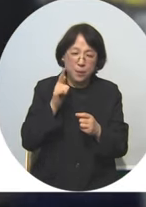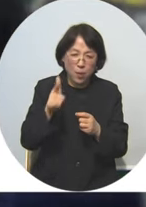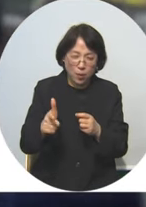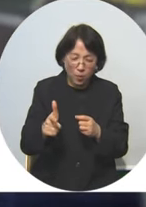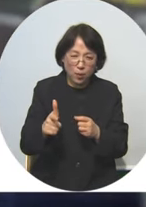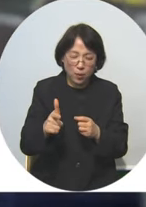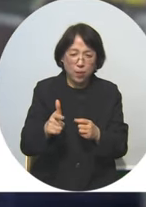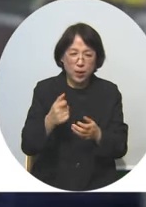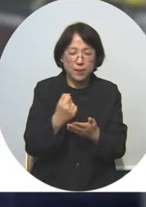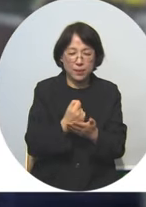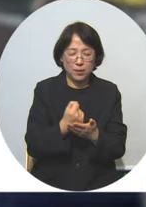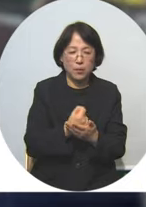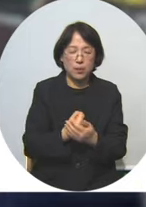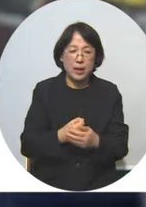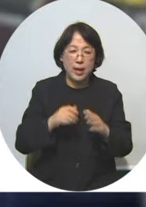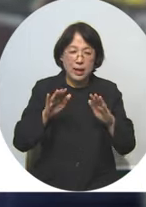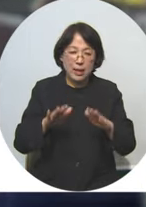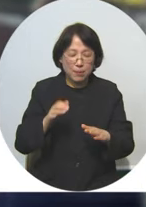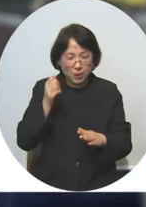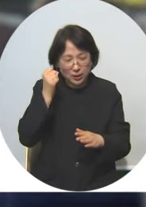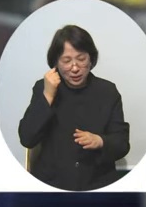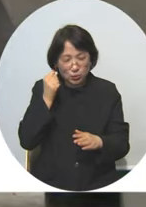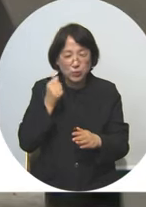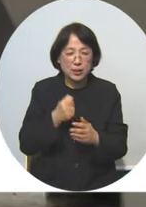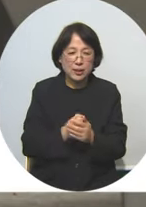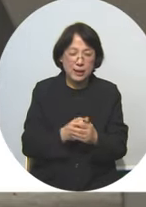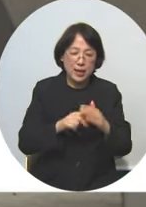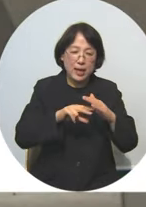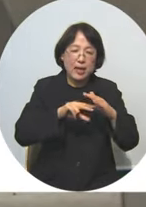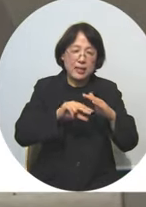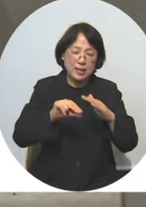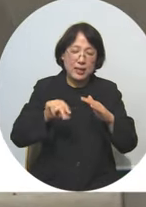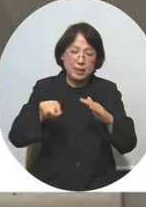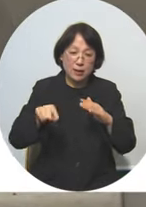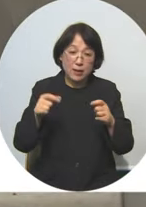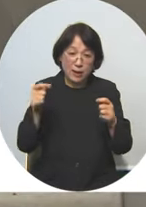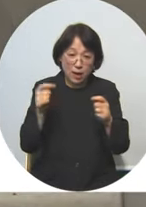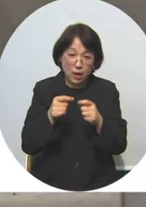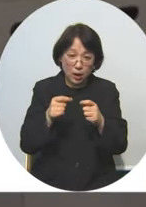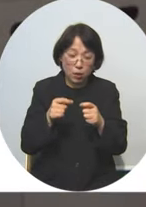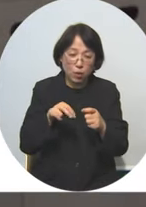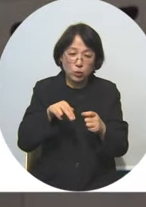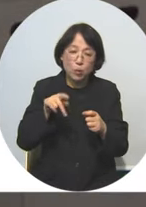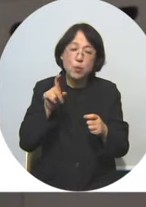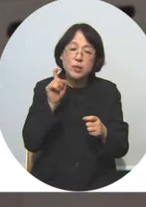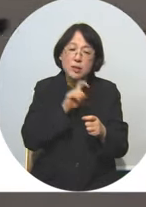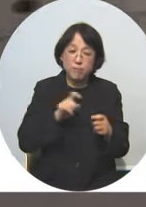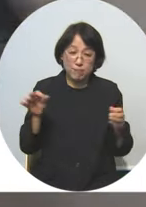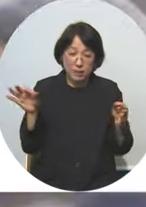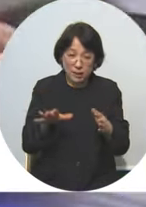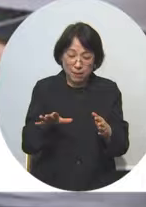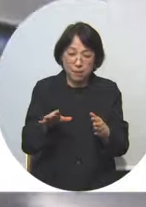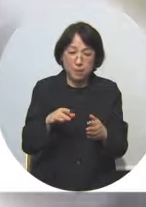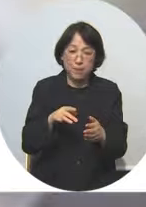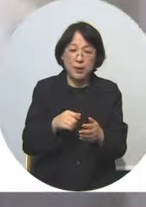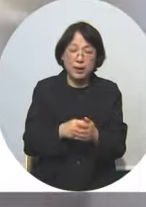하지만 이번 용산 연합기숙사는 1호선과 4호선, 6호선 지하철역과 도보 10분 거리에 위치해